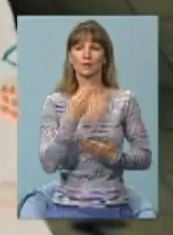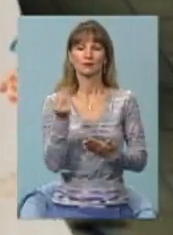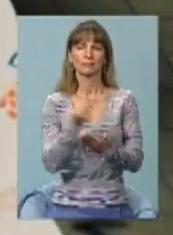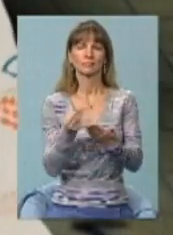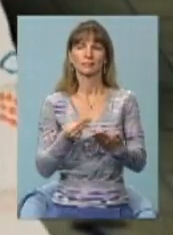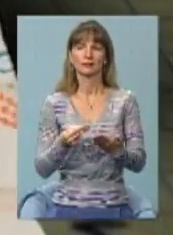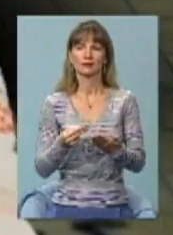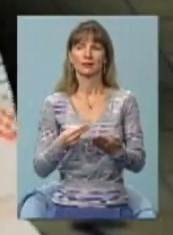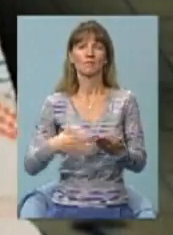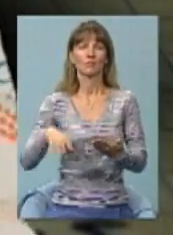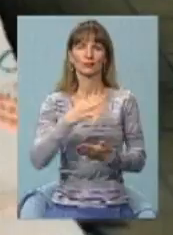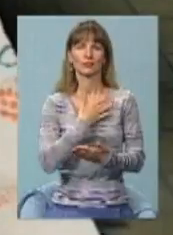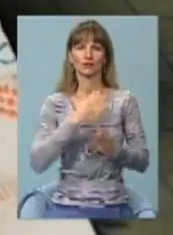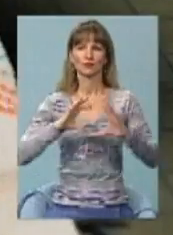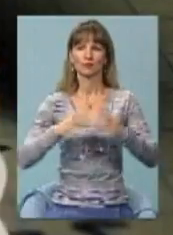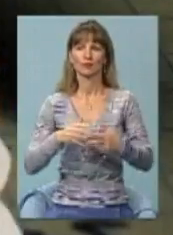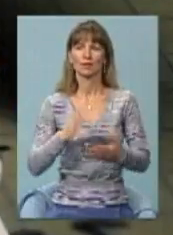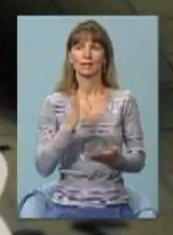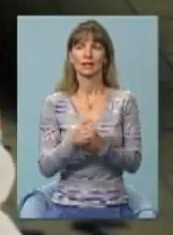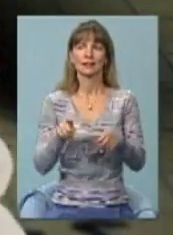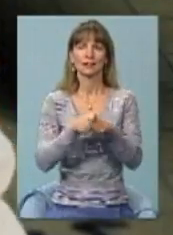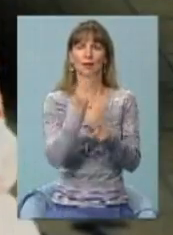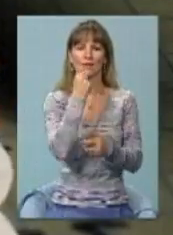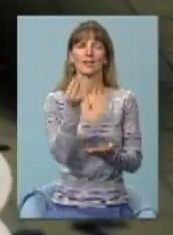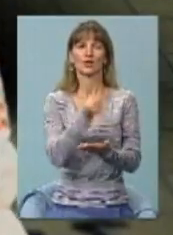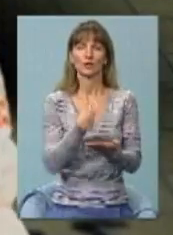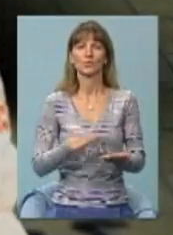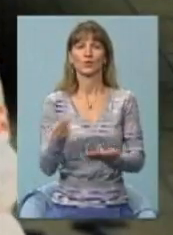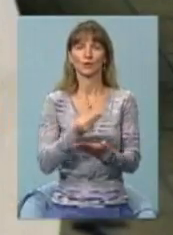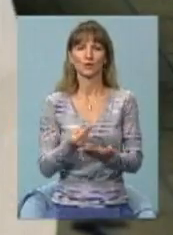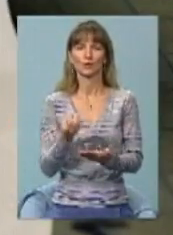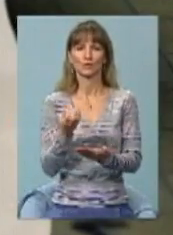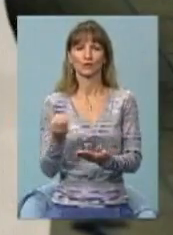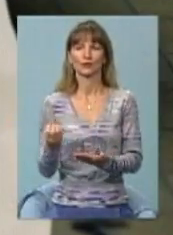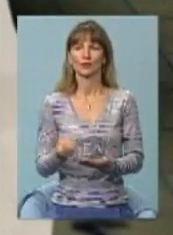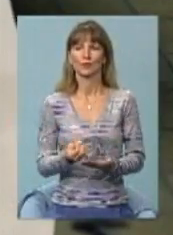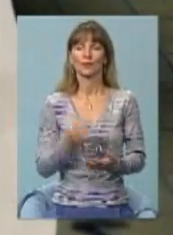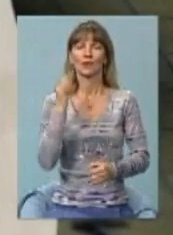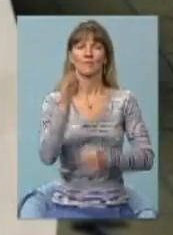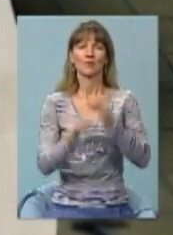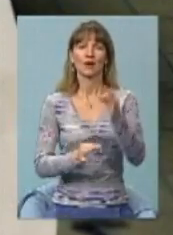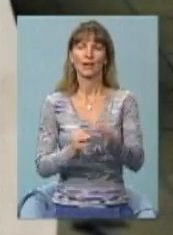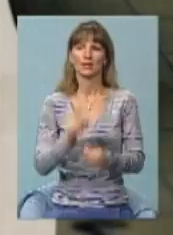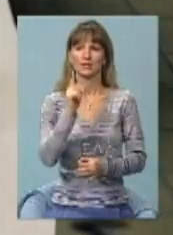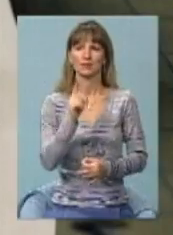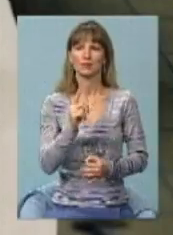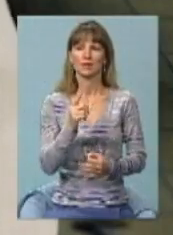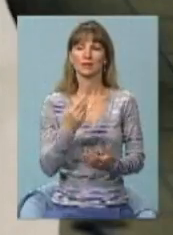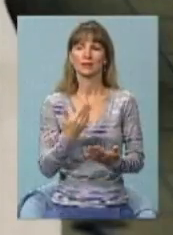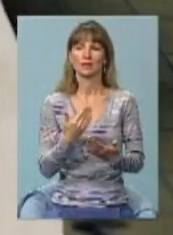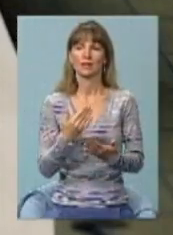всю нашу планету. У них такая привычка – рисует, рисует, рисует, рисует. В космосе, там, например, на ракете